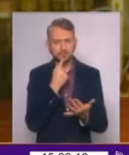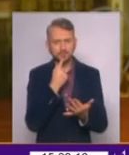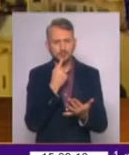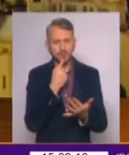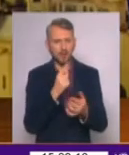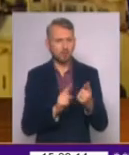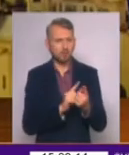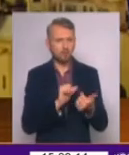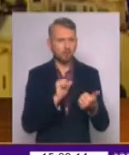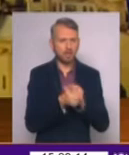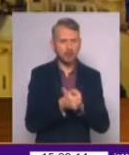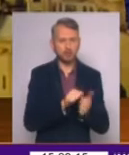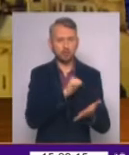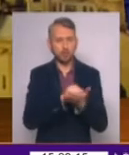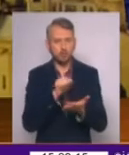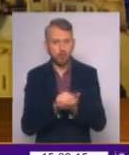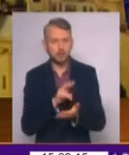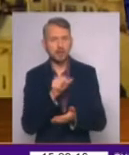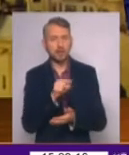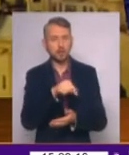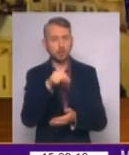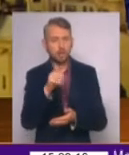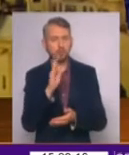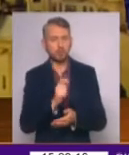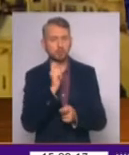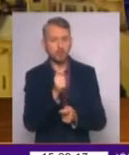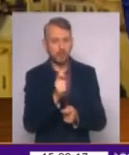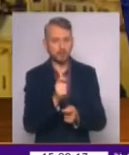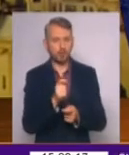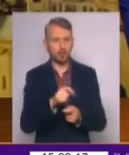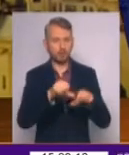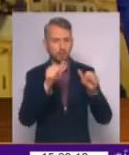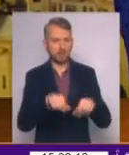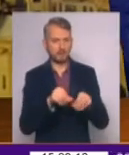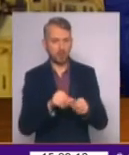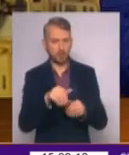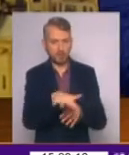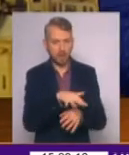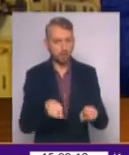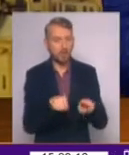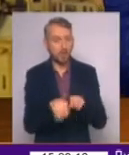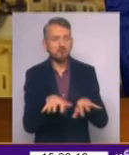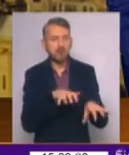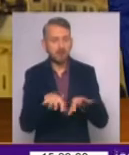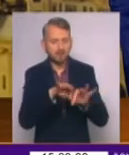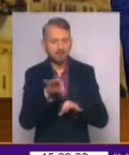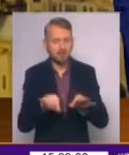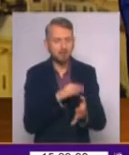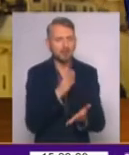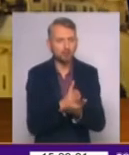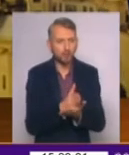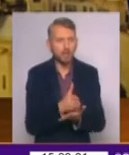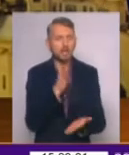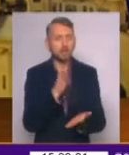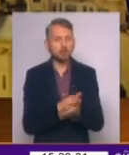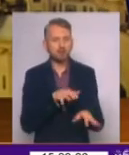поміняти документи, і він на ці кадастрові номери буде подавати уже оформляти земельну ділянку. Але така шахрайська схема існує. І існує